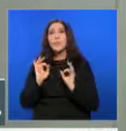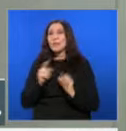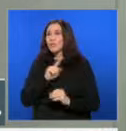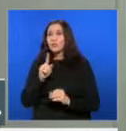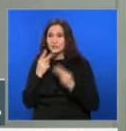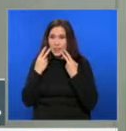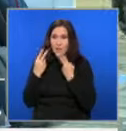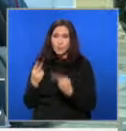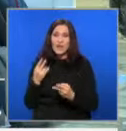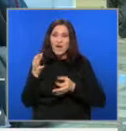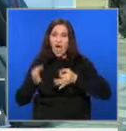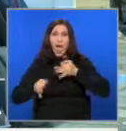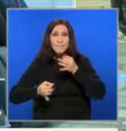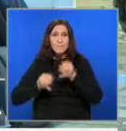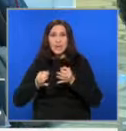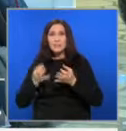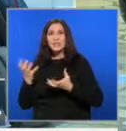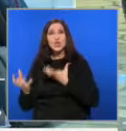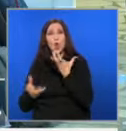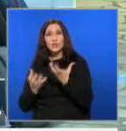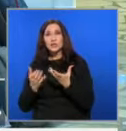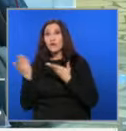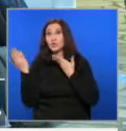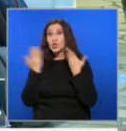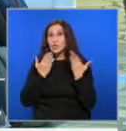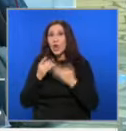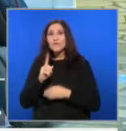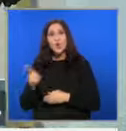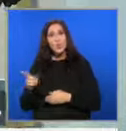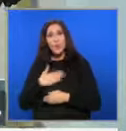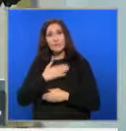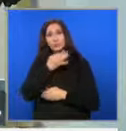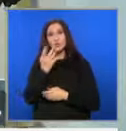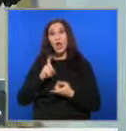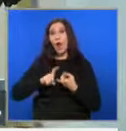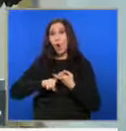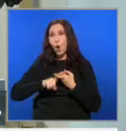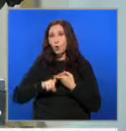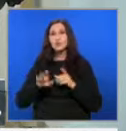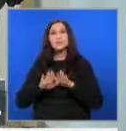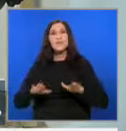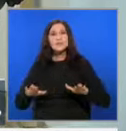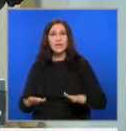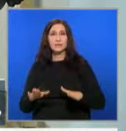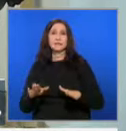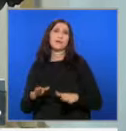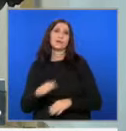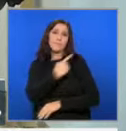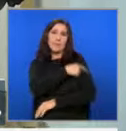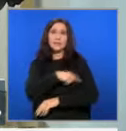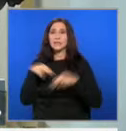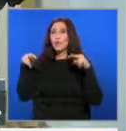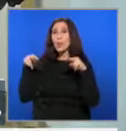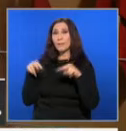не се наблюдават епидемични огнища. В учебните заведения, в които има случаи на коклюш, децата са под медицинско